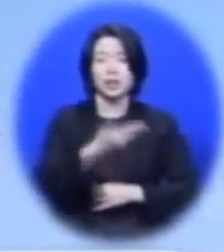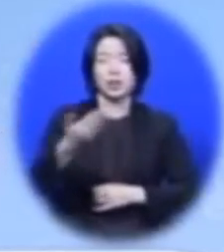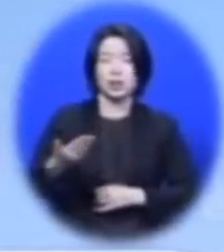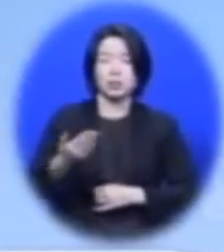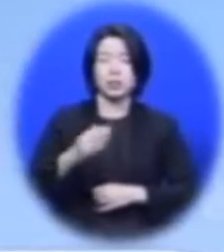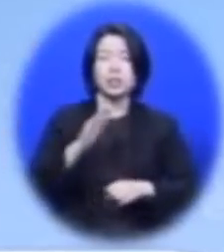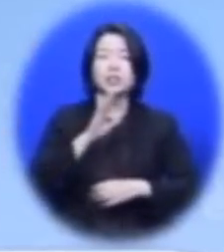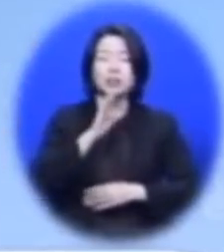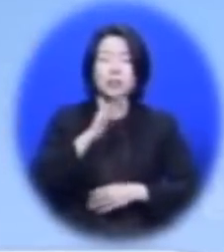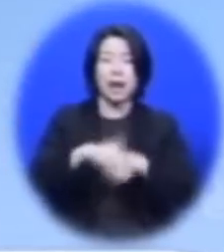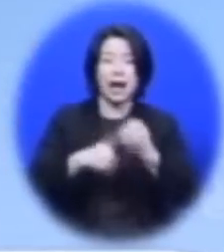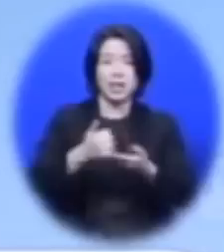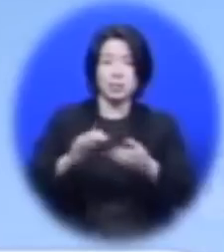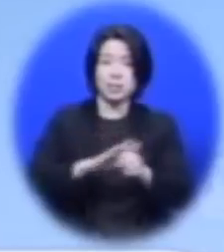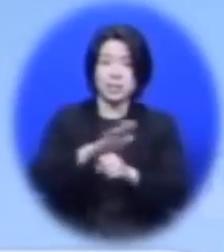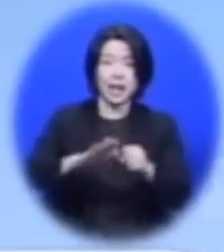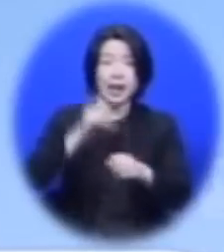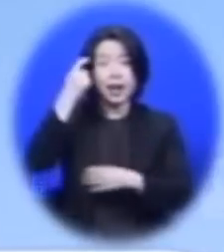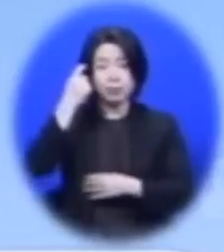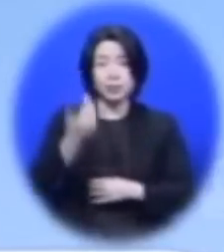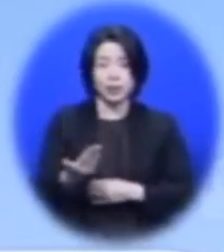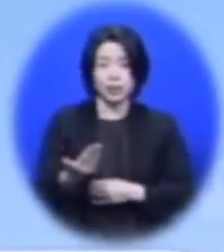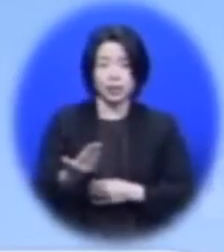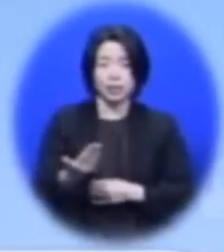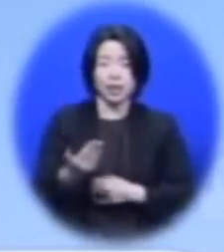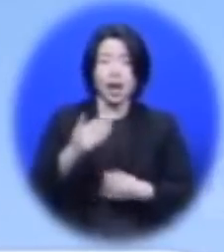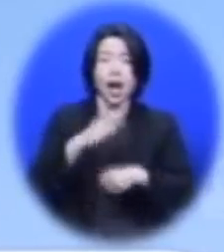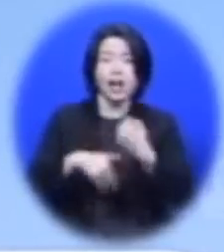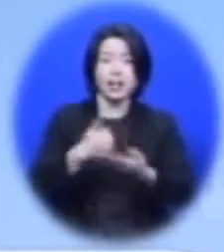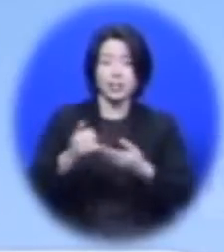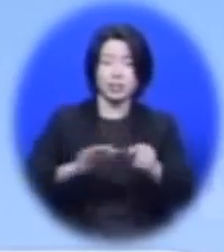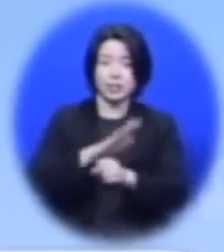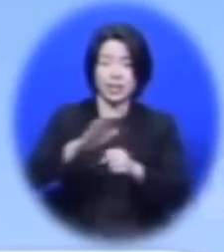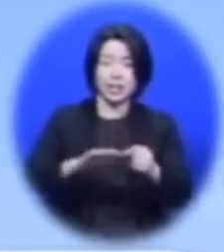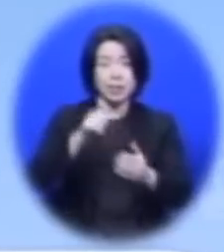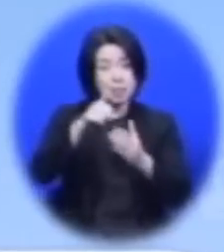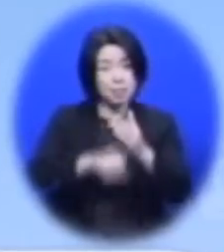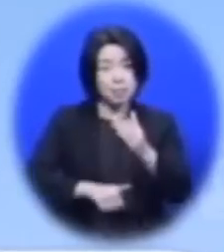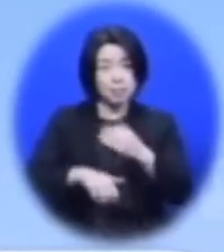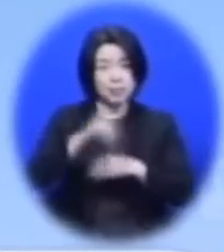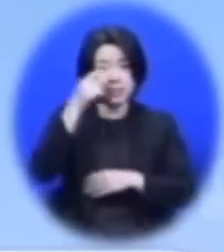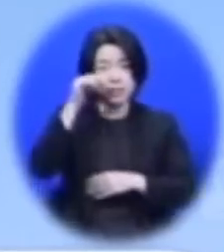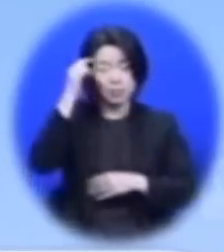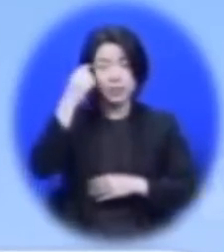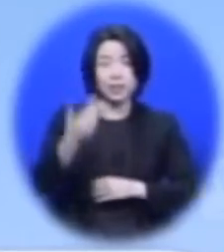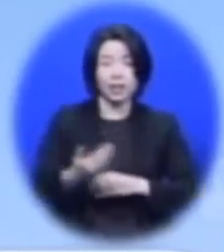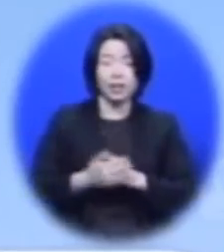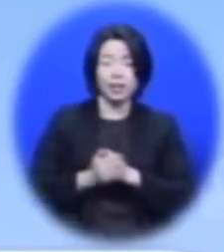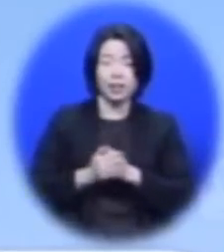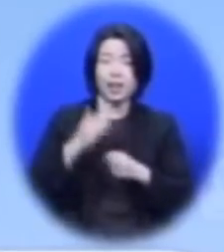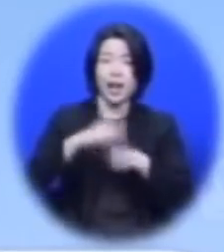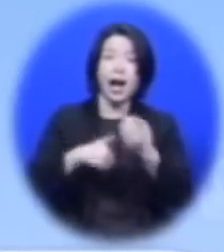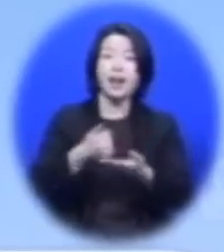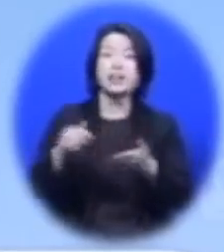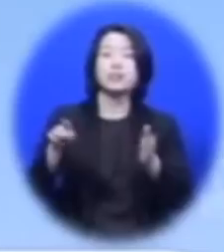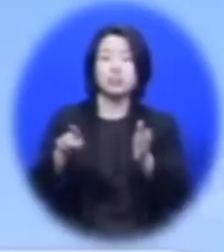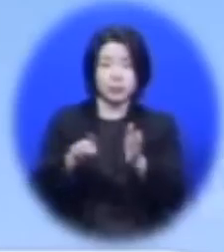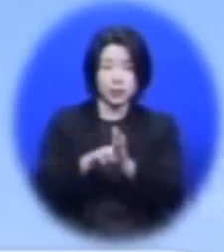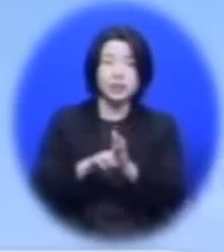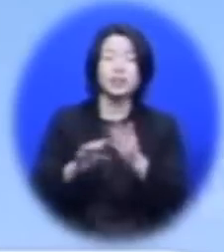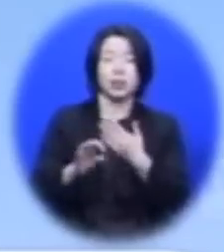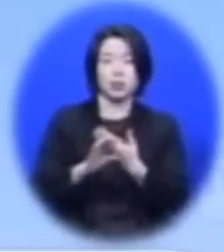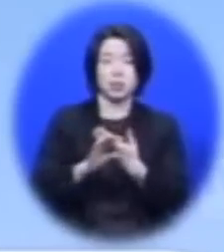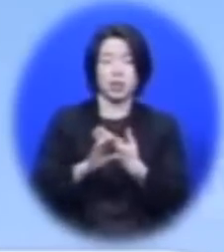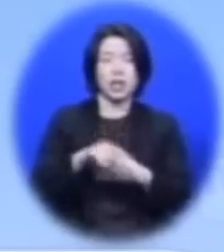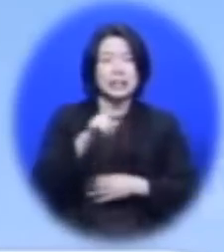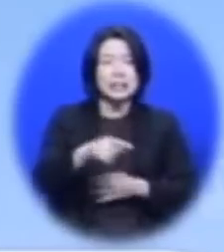하나님을 정말 사랑하십니까? 하나님과 사랑에 빠지셨습니까? 하나님을 믿으실 거면